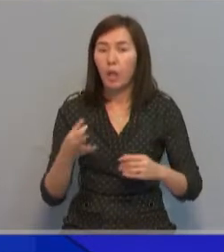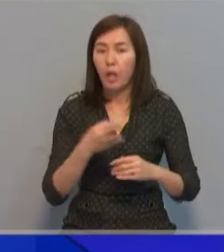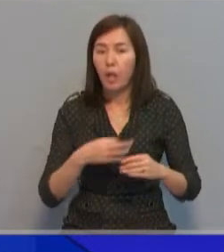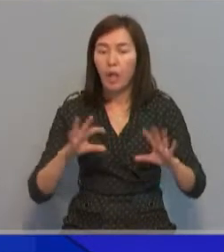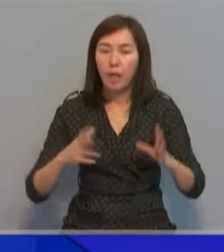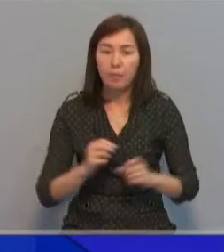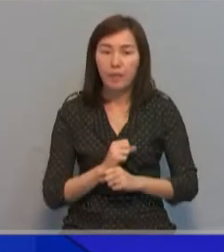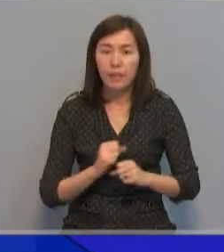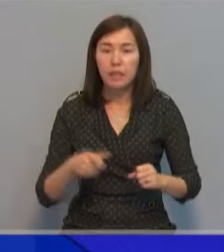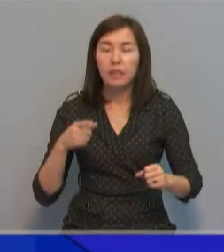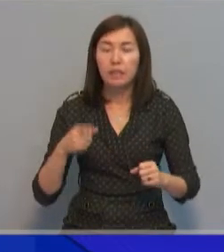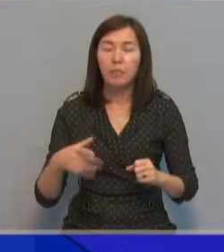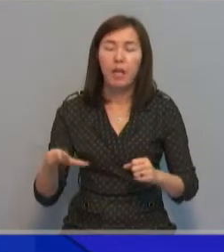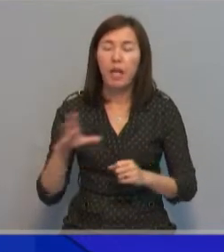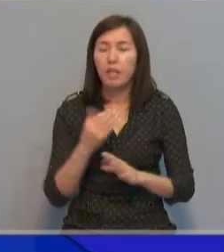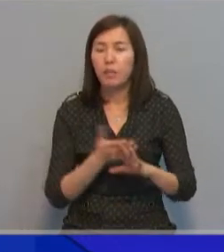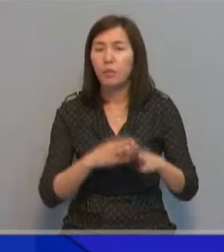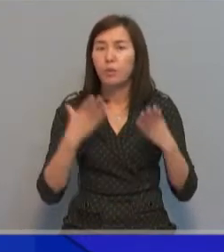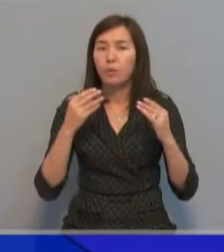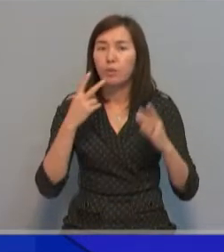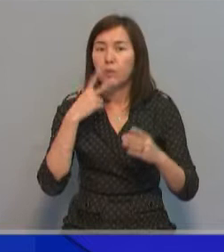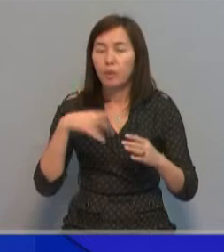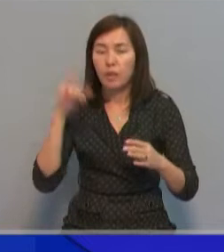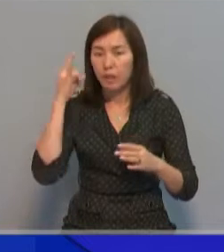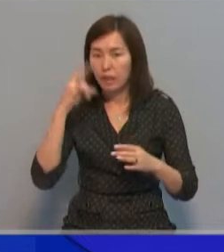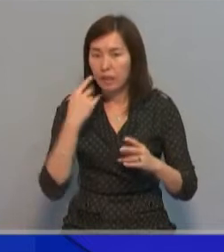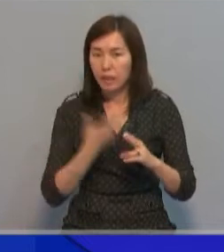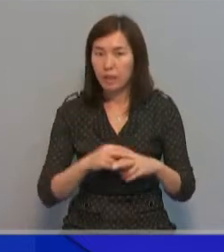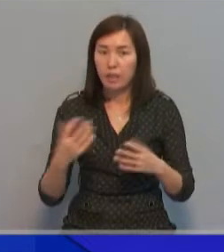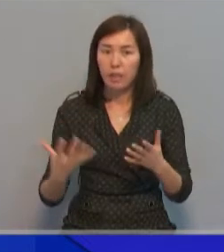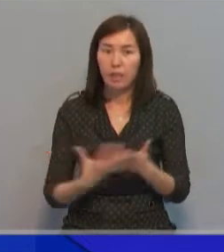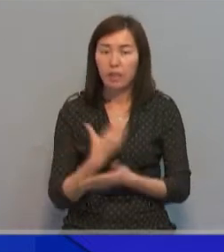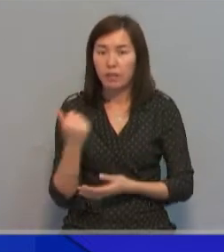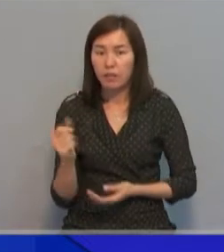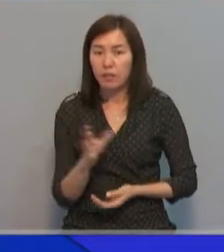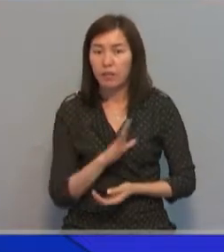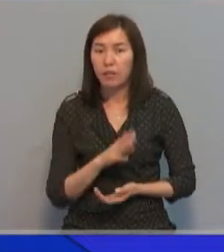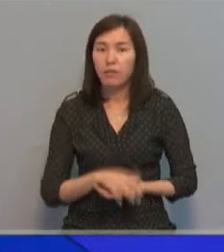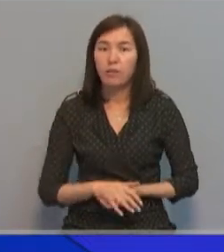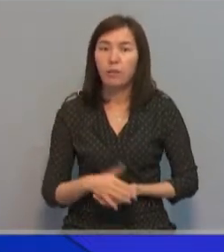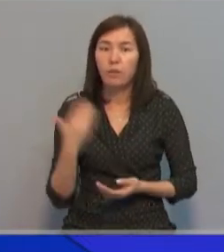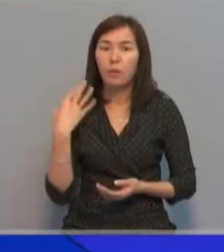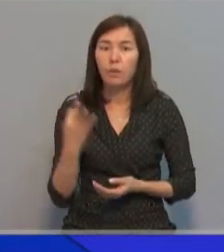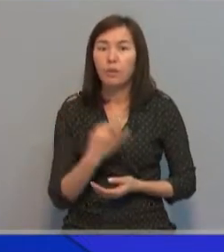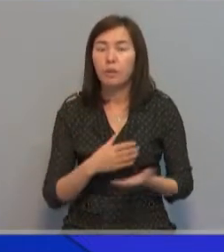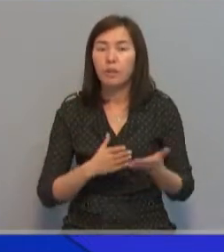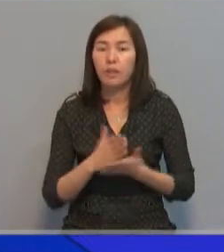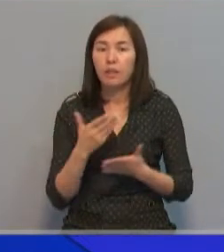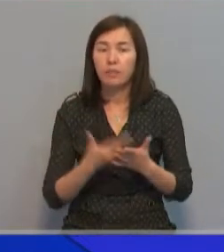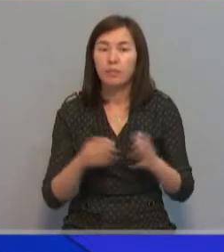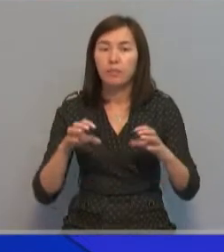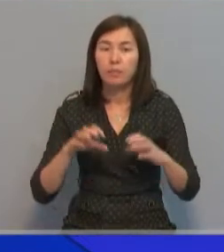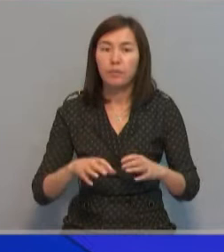сынбай, мың өліп, мың тірілген қазақ бұл сынақтан да сүрінбей өтіп келеді. Түркістан облыстық ардагерлер